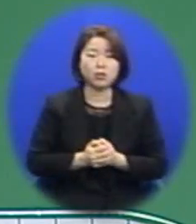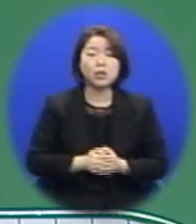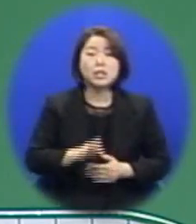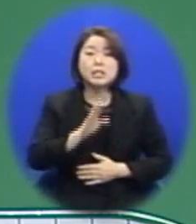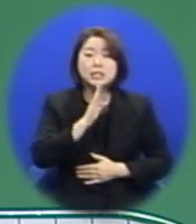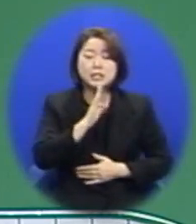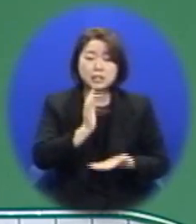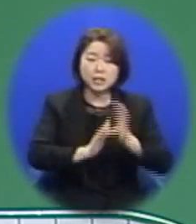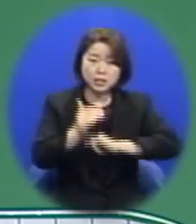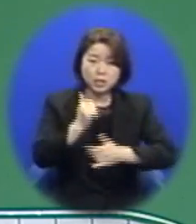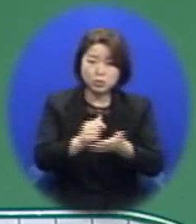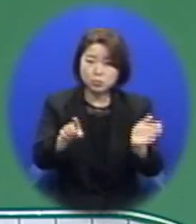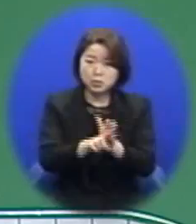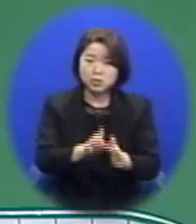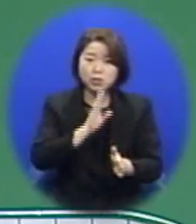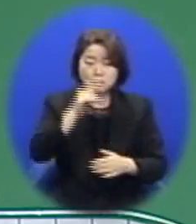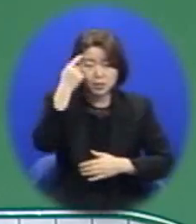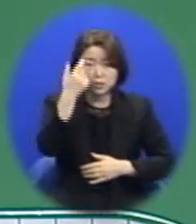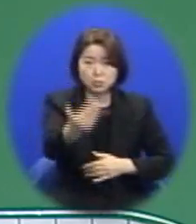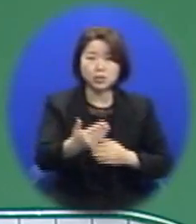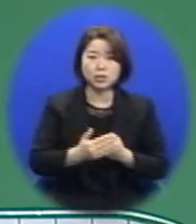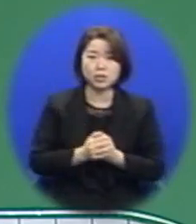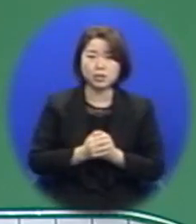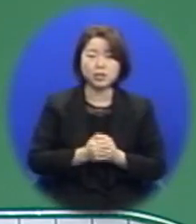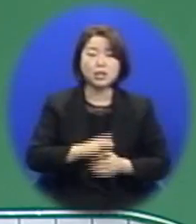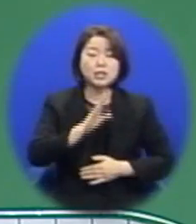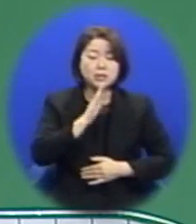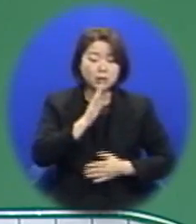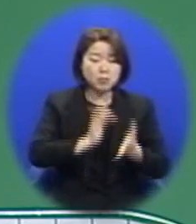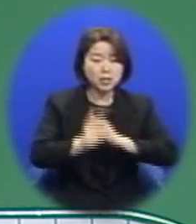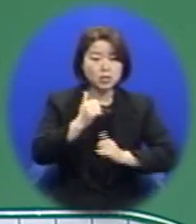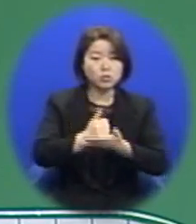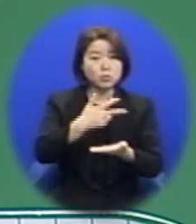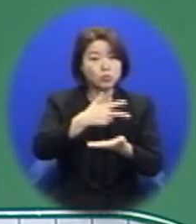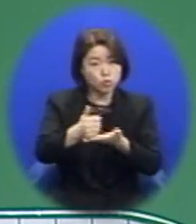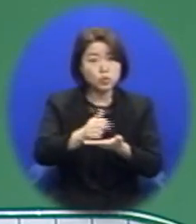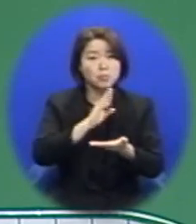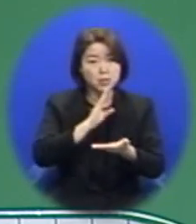예수님을 믿었나요? 정말 예수님이 주님이신가요?